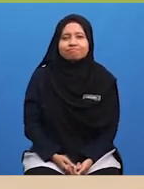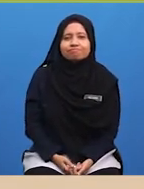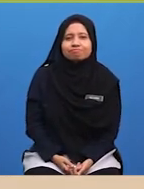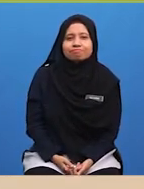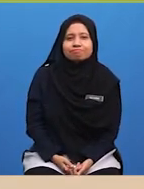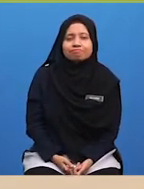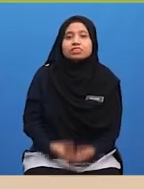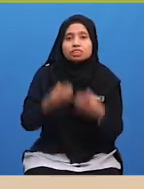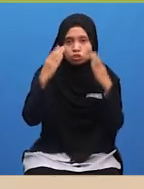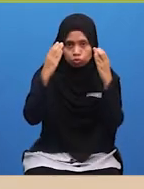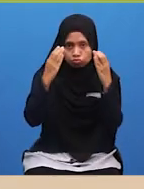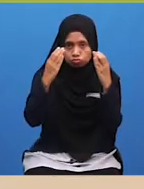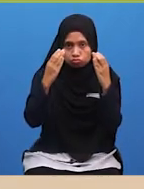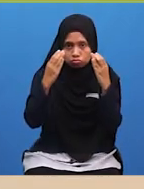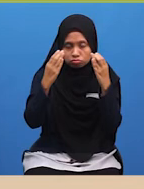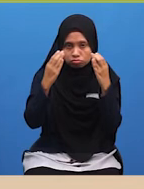Cikgu,